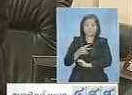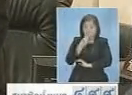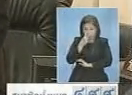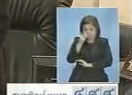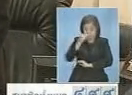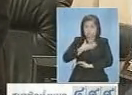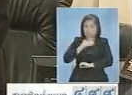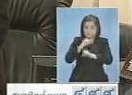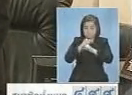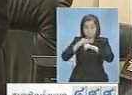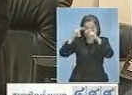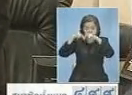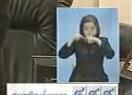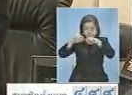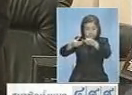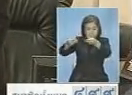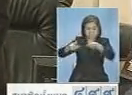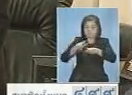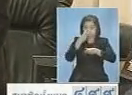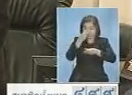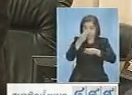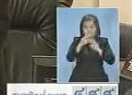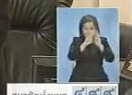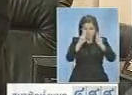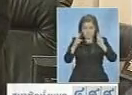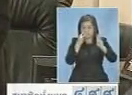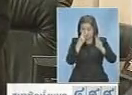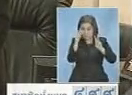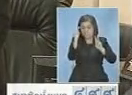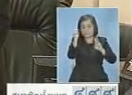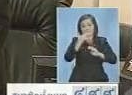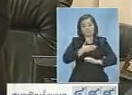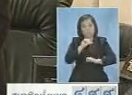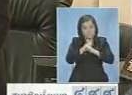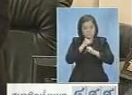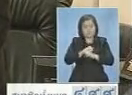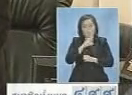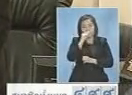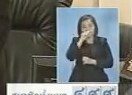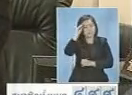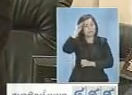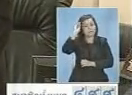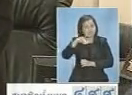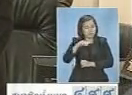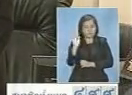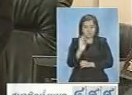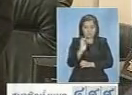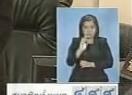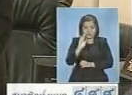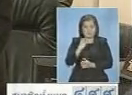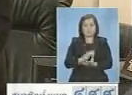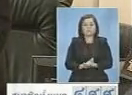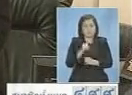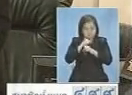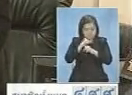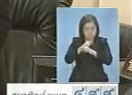ได้นะครับไปเซิร์ชใน Google ได้ผมไม่ได้ขี้โม้ไม่ได้คุยผลง